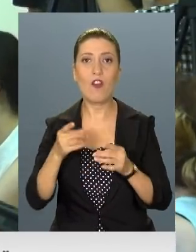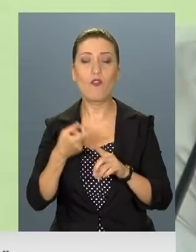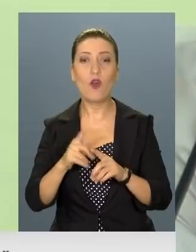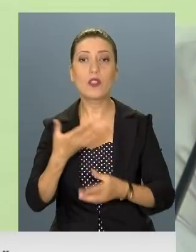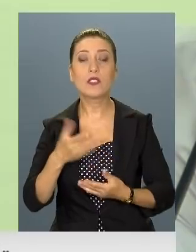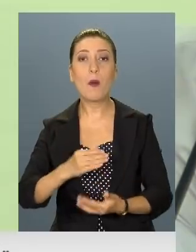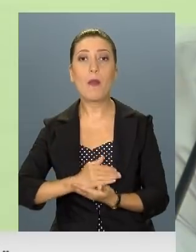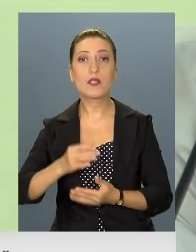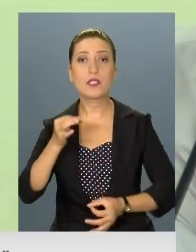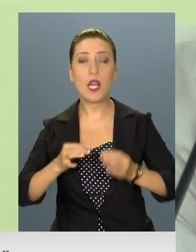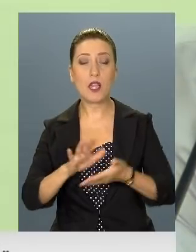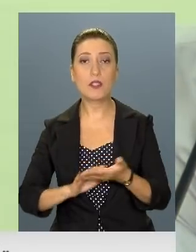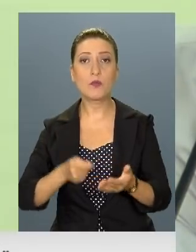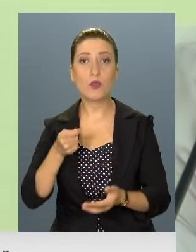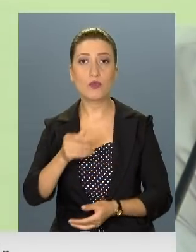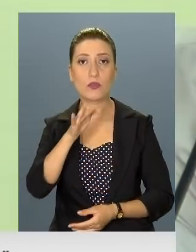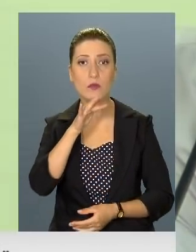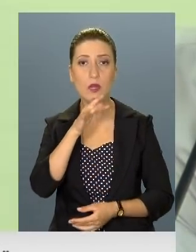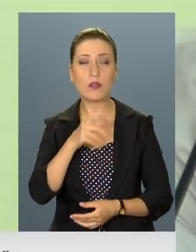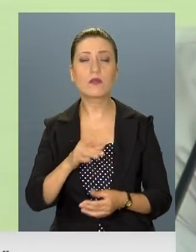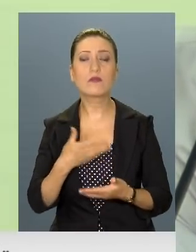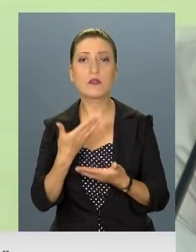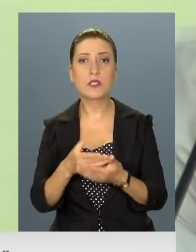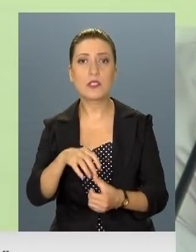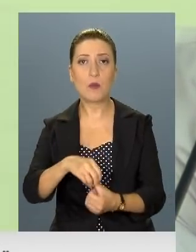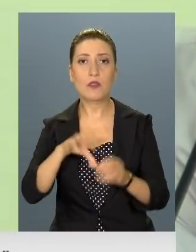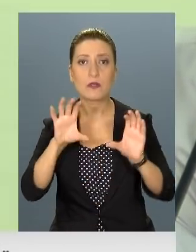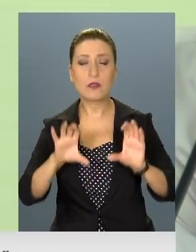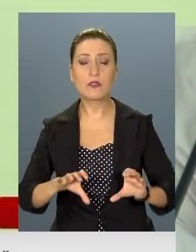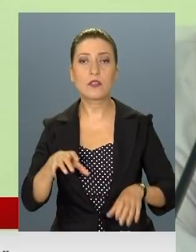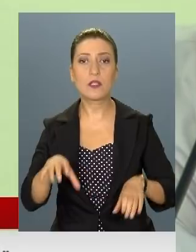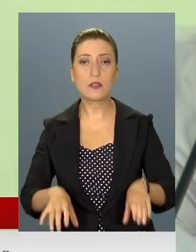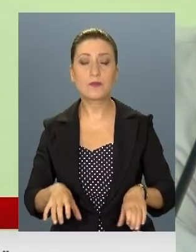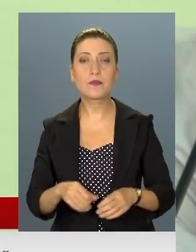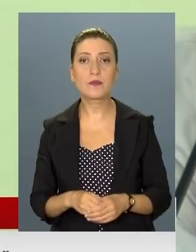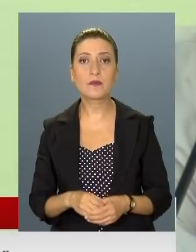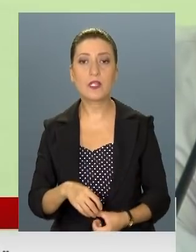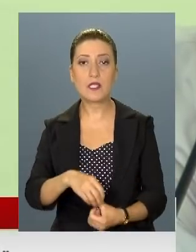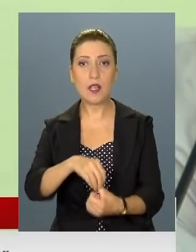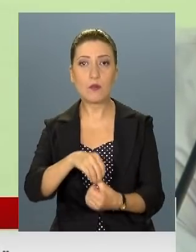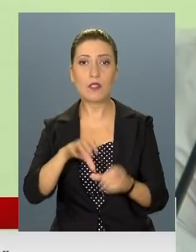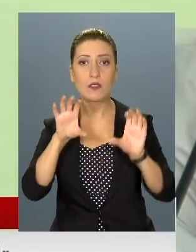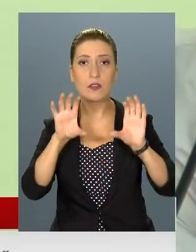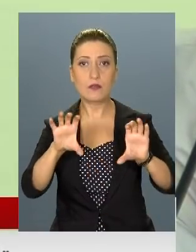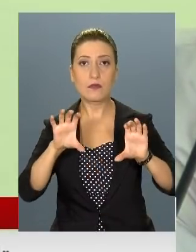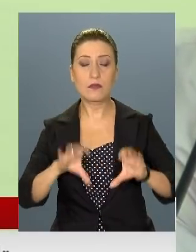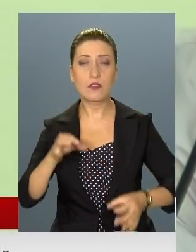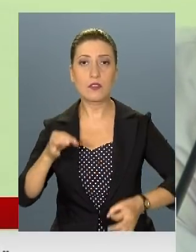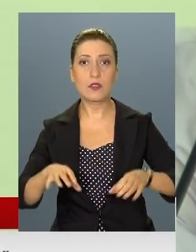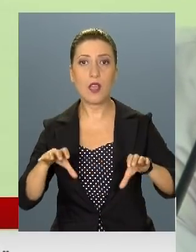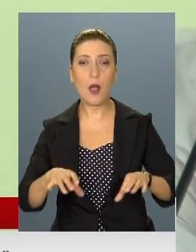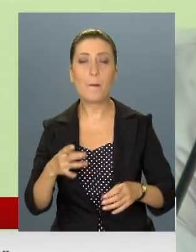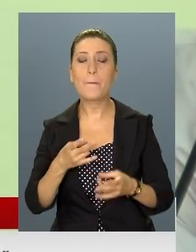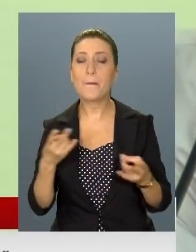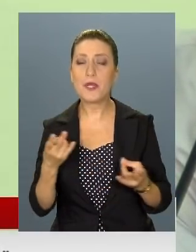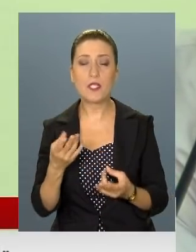դատարան դիմելու, ում կընկալեմ որպես սահմանադրականի նախագահ։ Սահմանադրական դատարանի նախագահը պետք է լինի